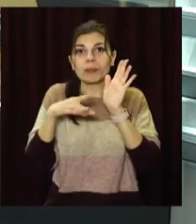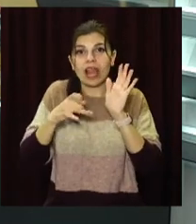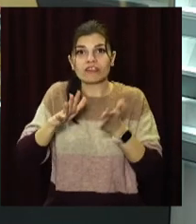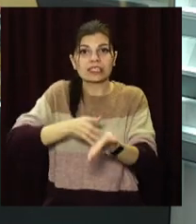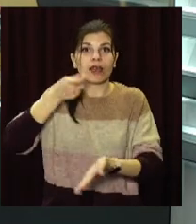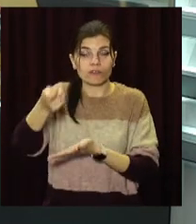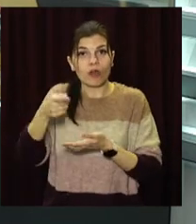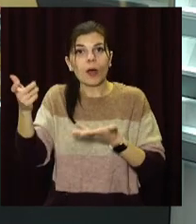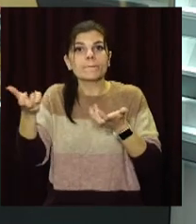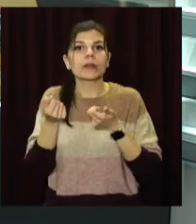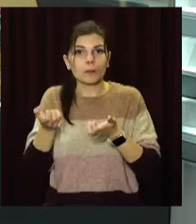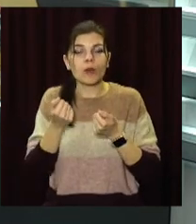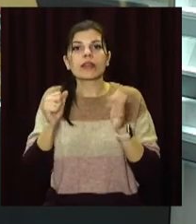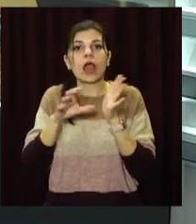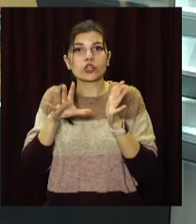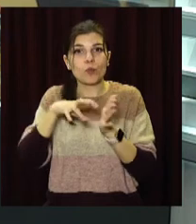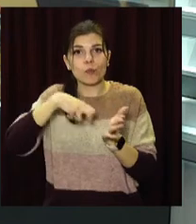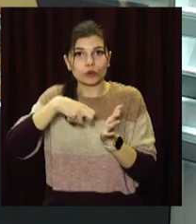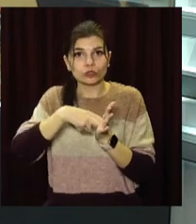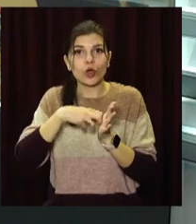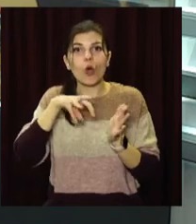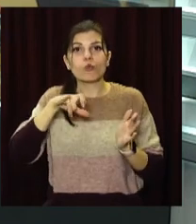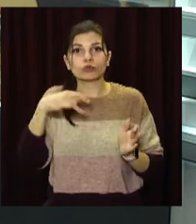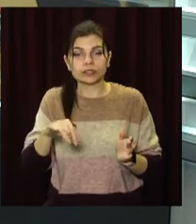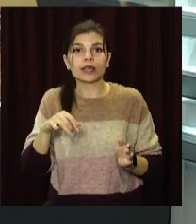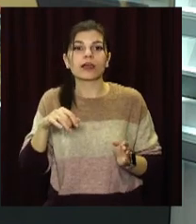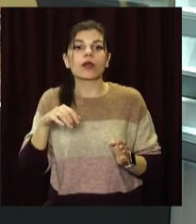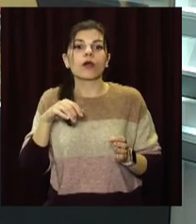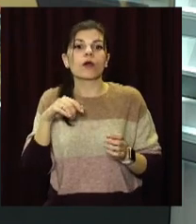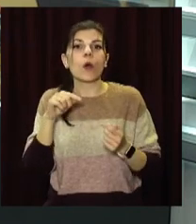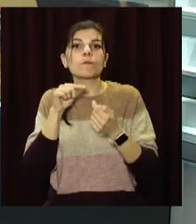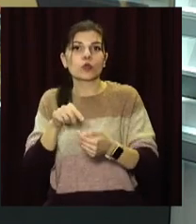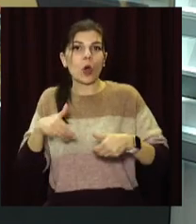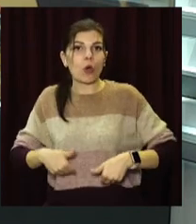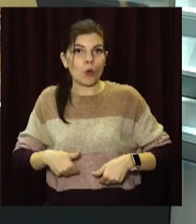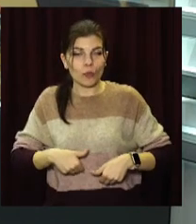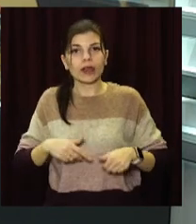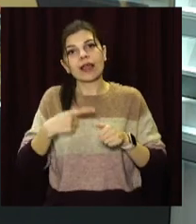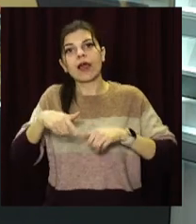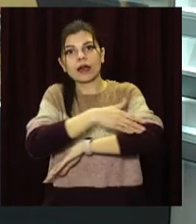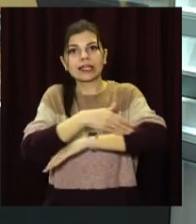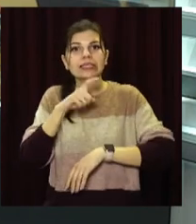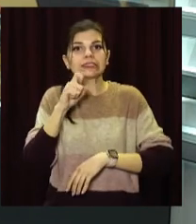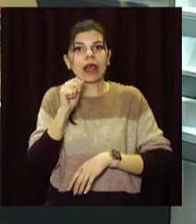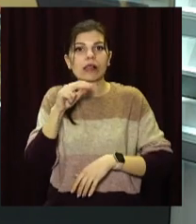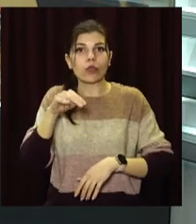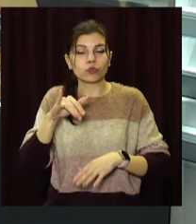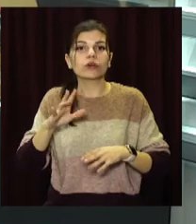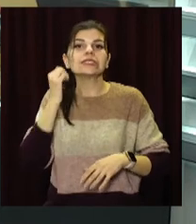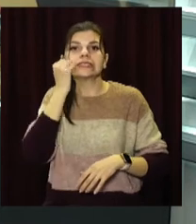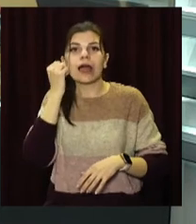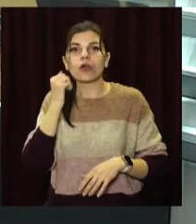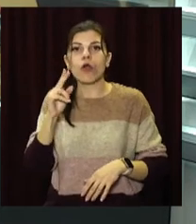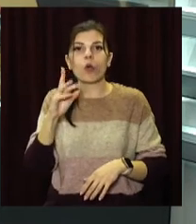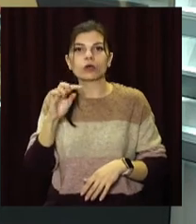травня. Їх прийматимуть на електронну пошту музею спротиву Голодомору або за адресою закладу на вулиці